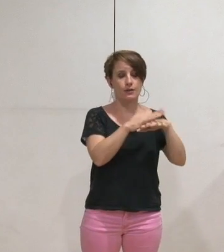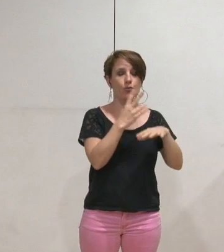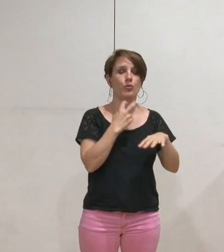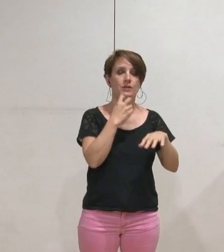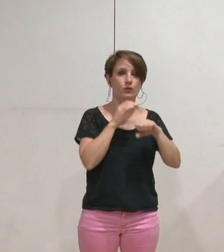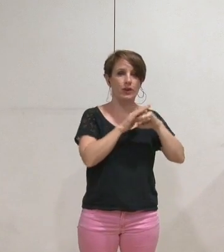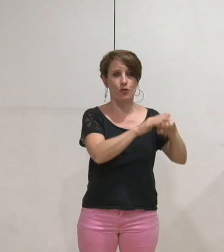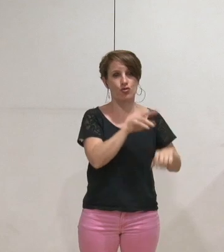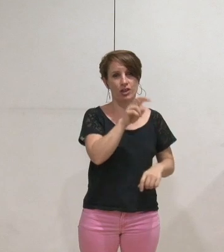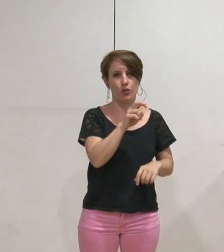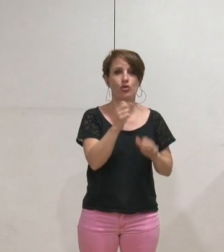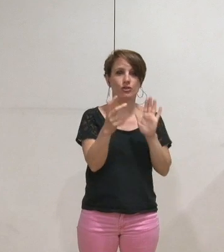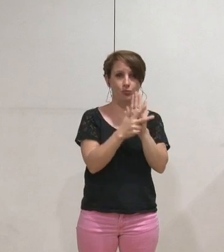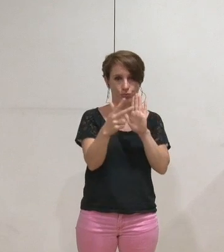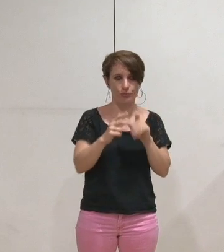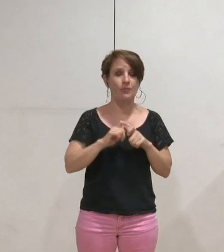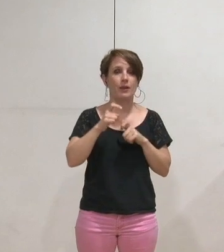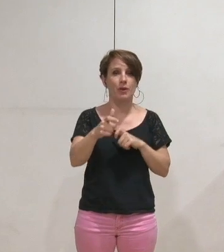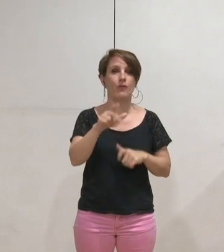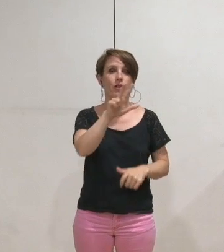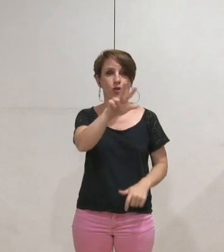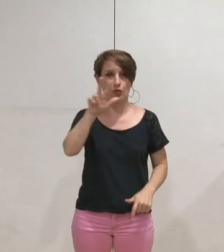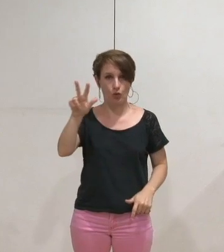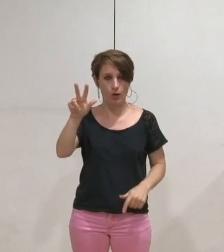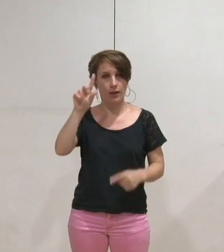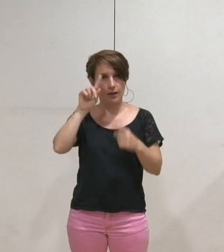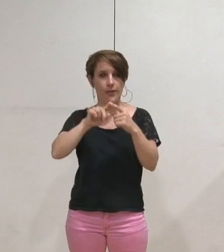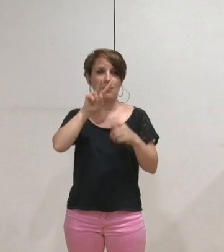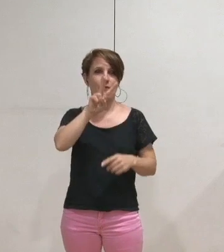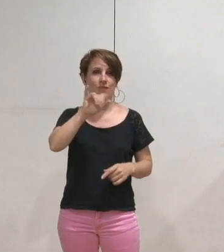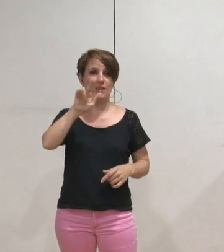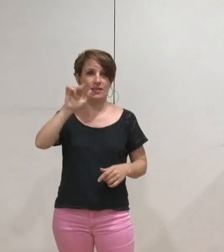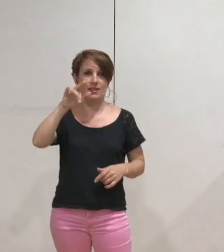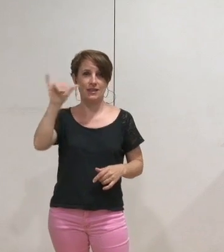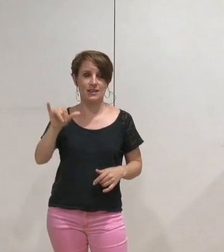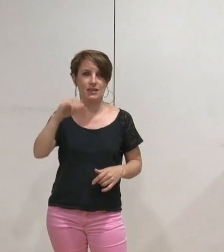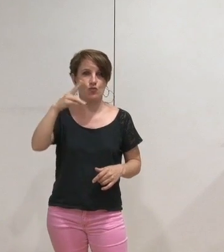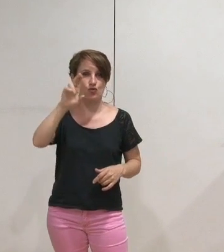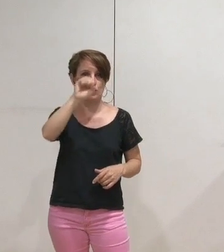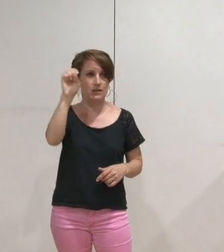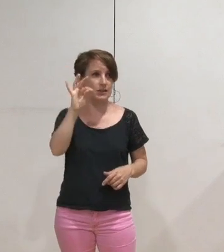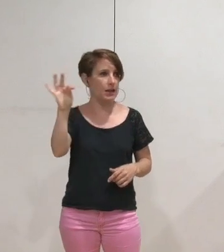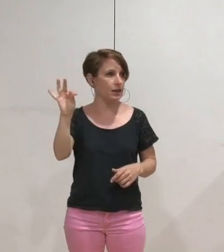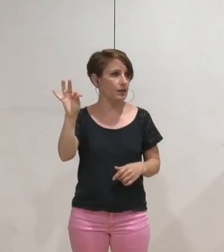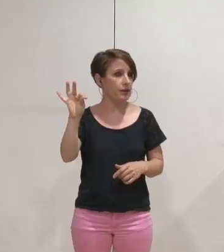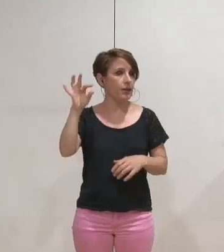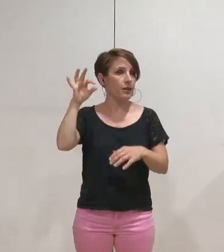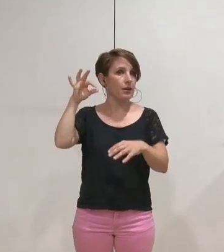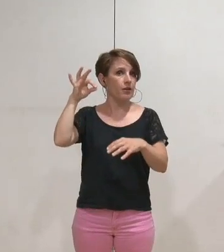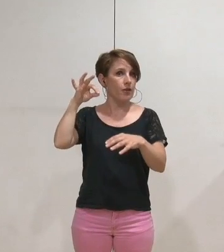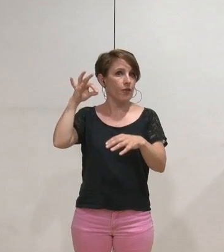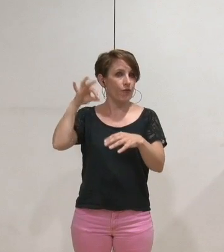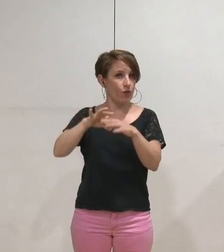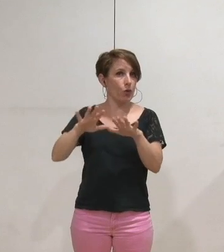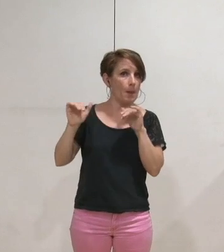citoyen de la gauche et écologistes dé libération adopté la 33 vin musé qui ne prend pas part au vote qui s'abstient